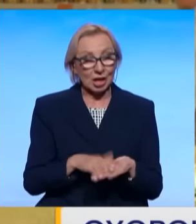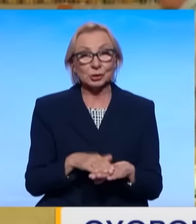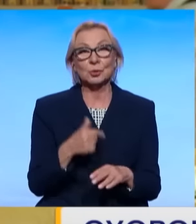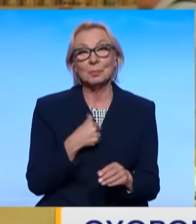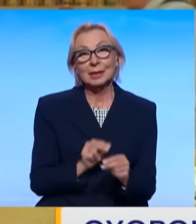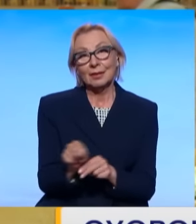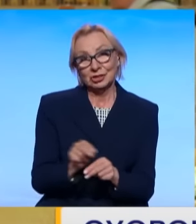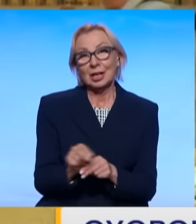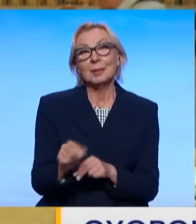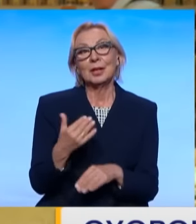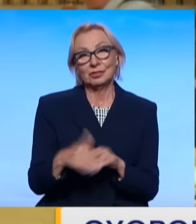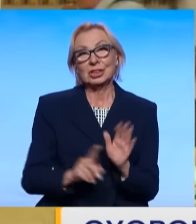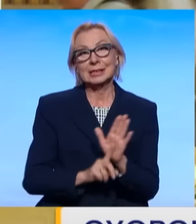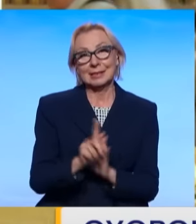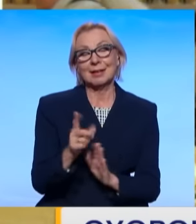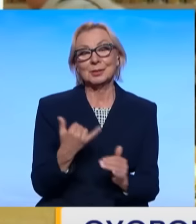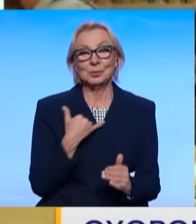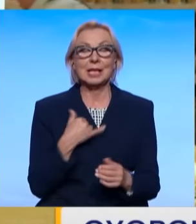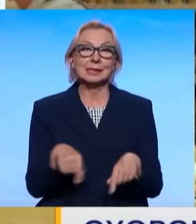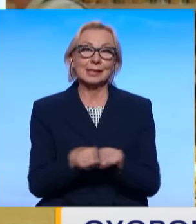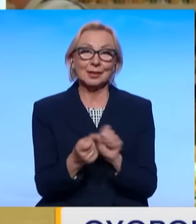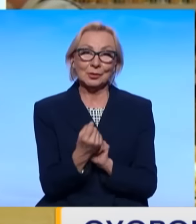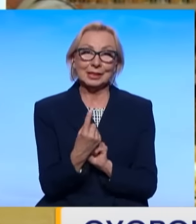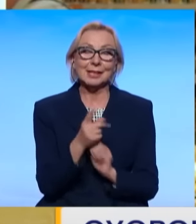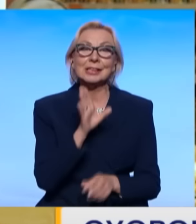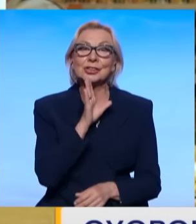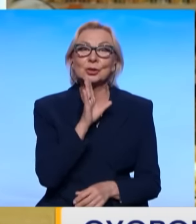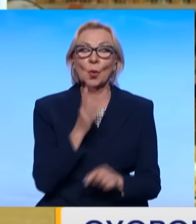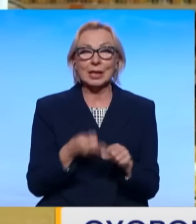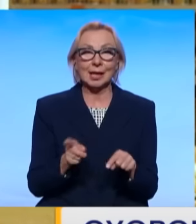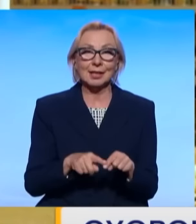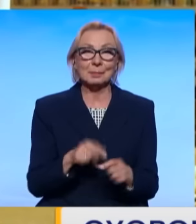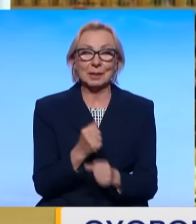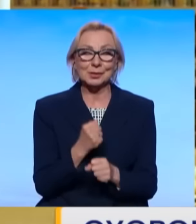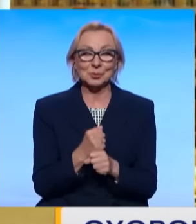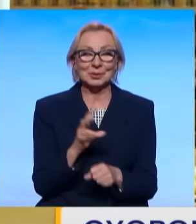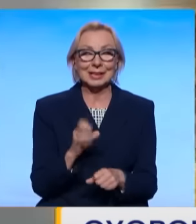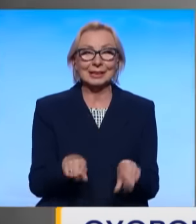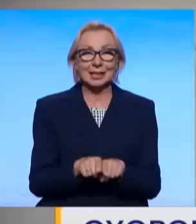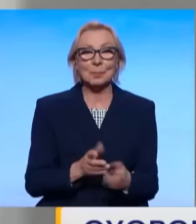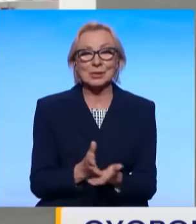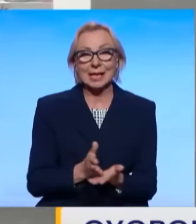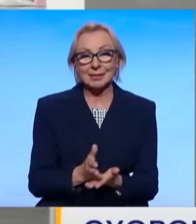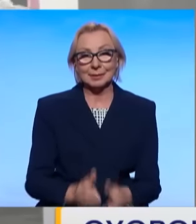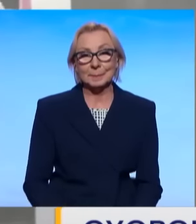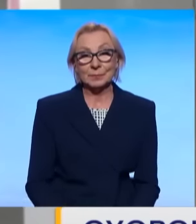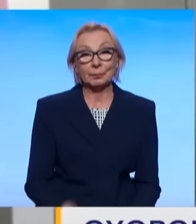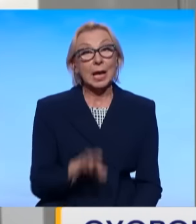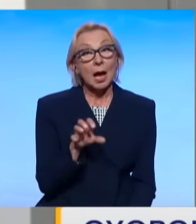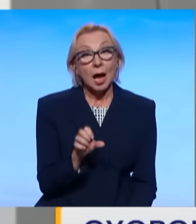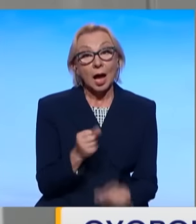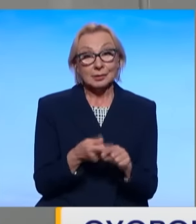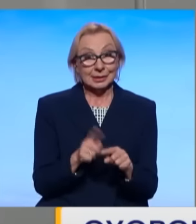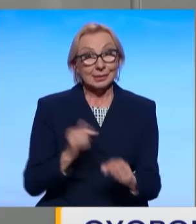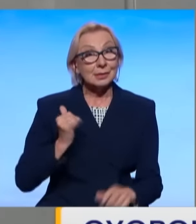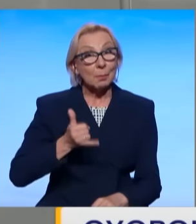Ми перенавчаємо, вже зараз у нас по компанії таких 11 жінок, які працюють на такій посаді. А це вже одна